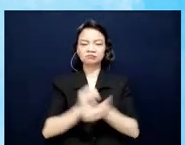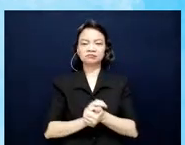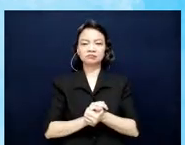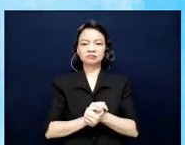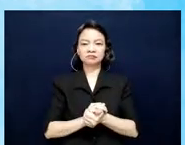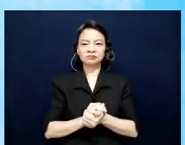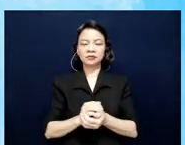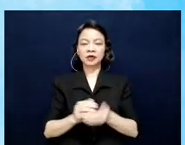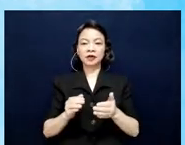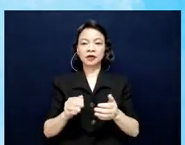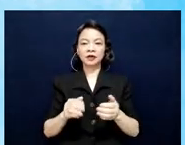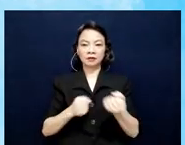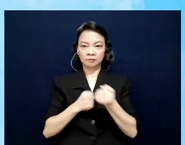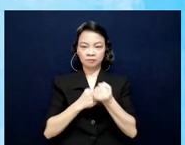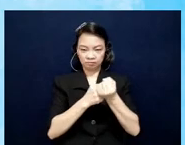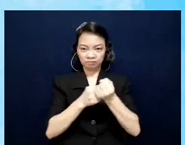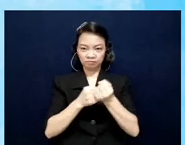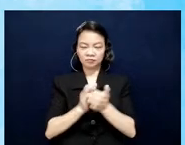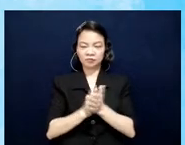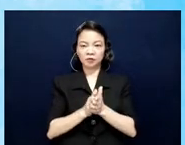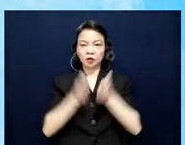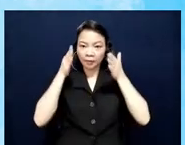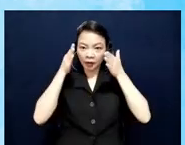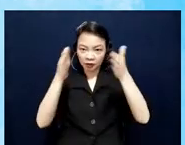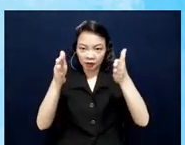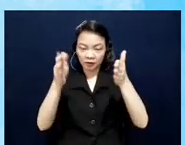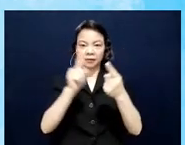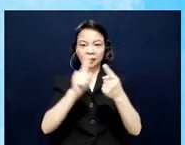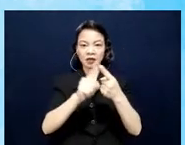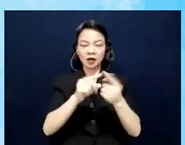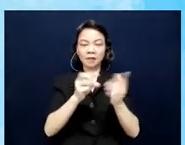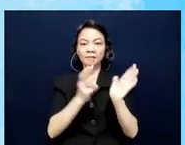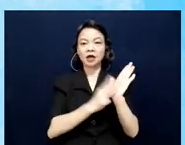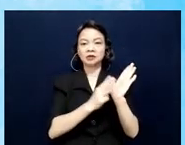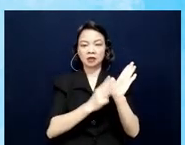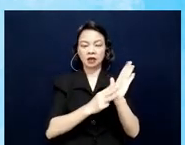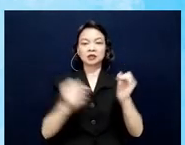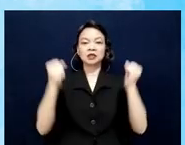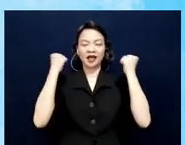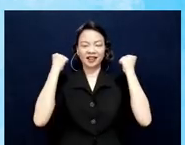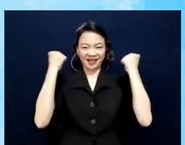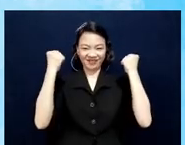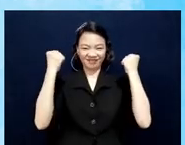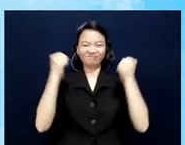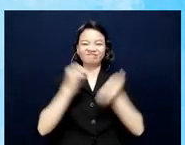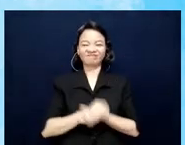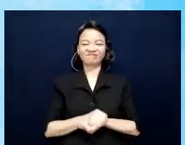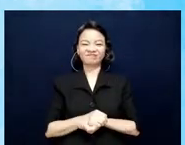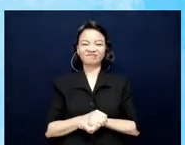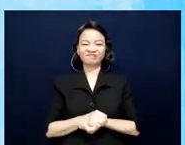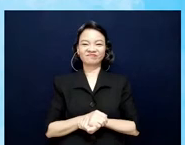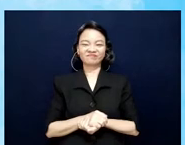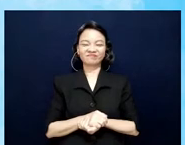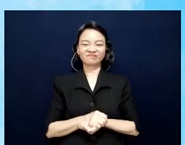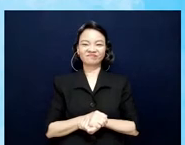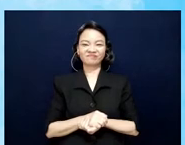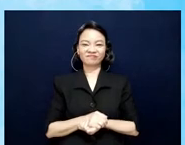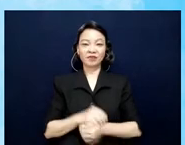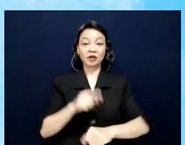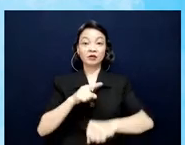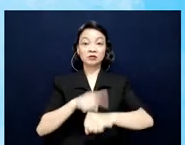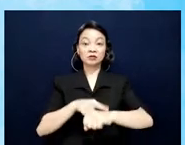perhatian pada masalah kesehatan. Hadirin yang saya hormati, saat ini